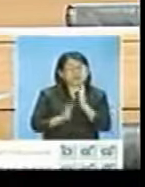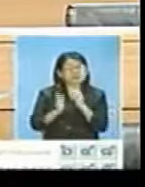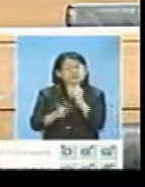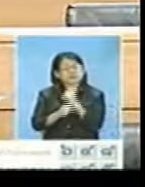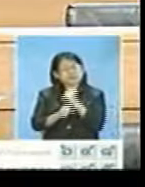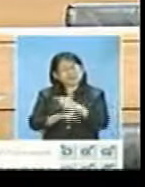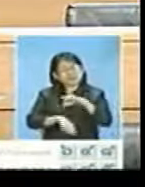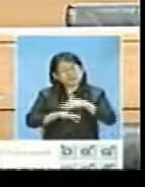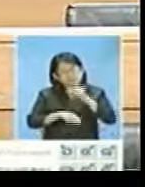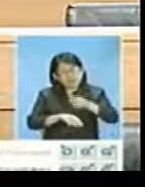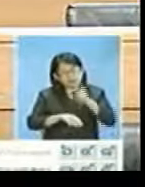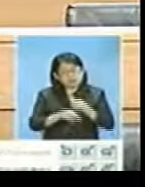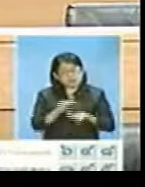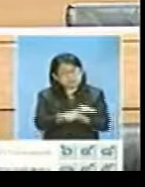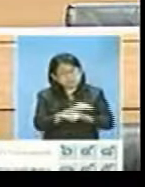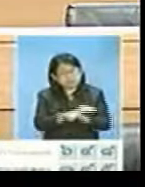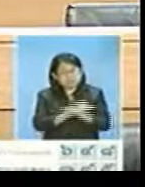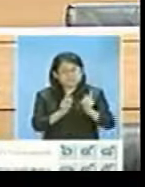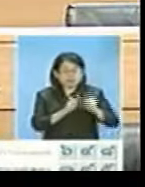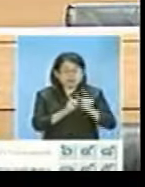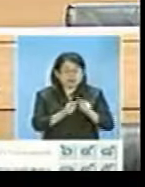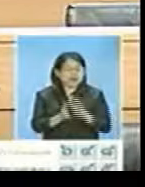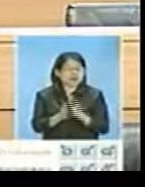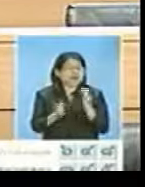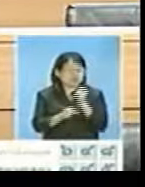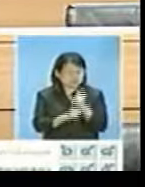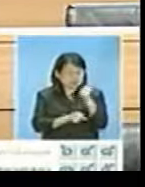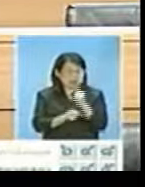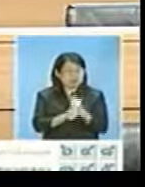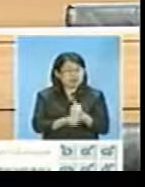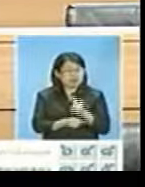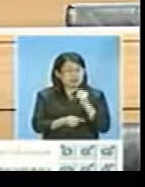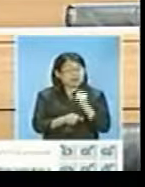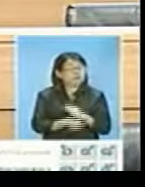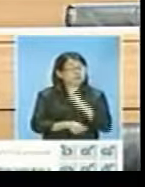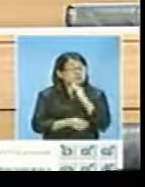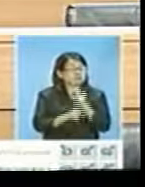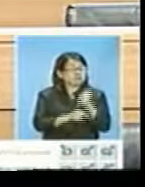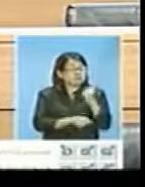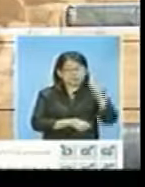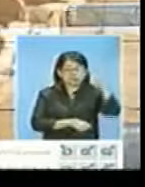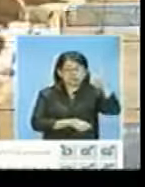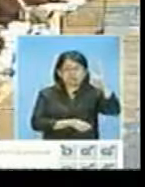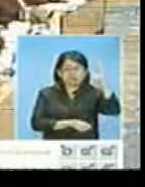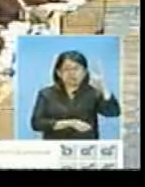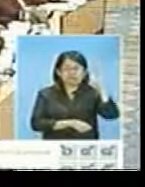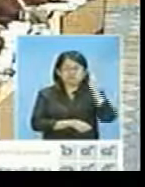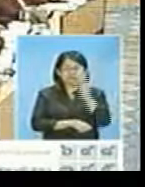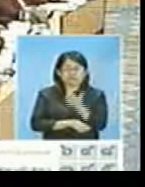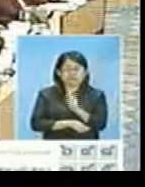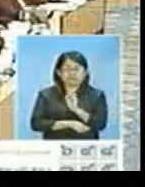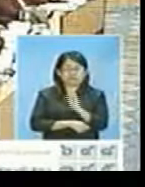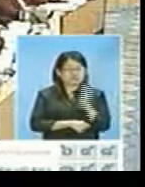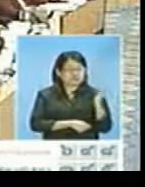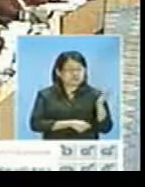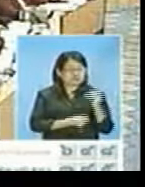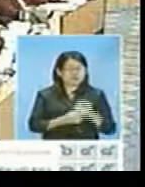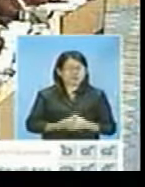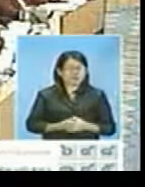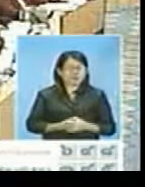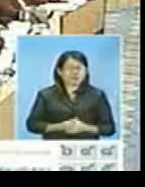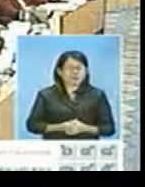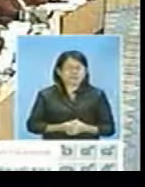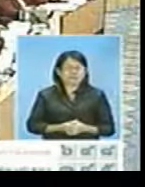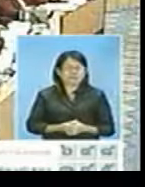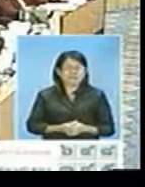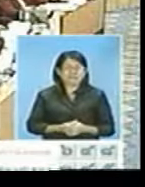งหาประโยชน์ทำได้ไหมท่านประธานครับถ้าเราทำได้อย่างนี ้ท่านครับมีผู้ประท้วงครับเชิญฮะ